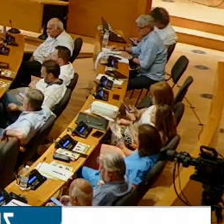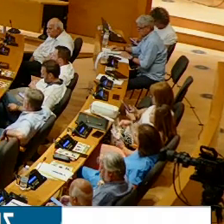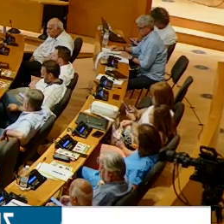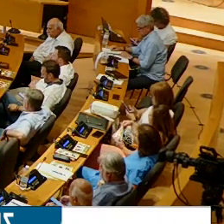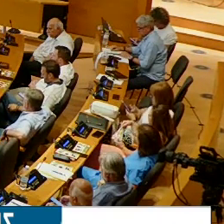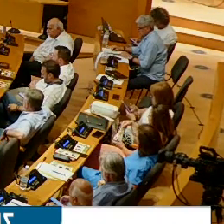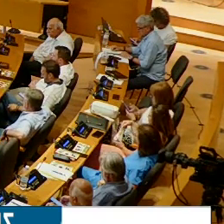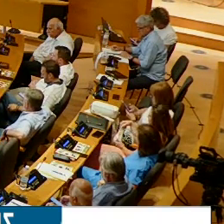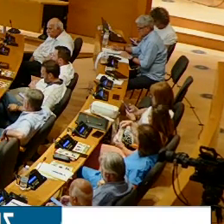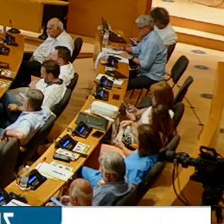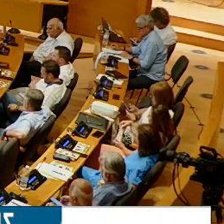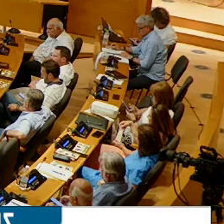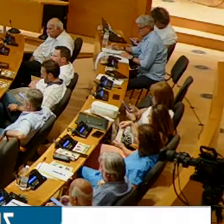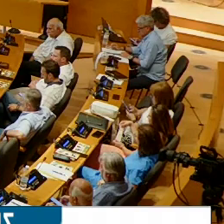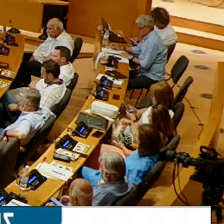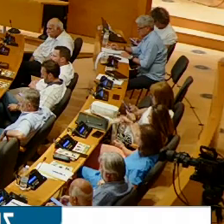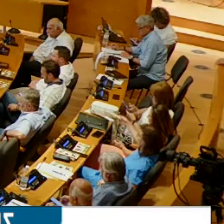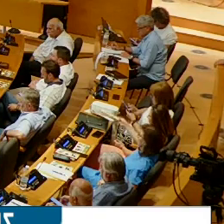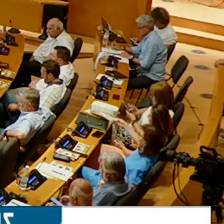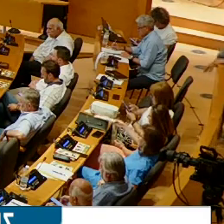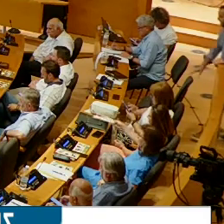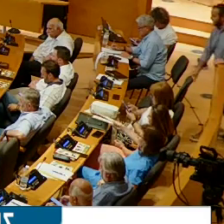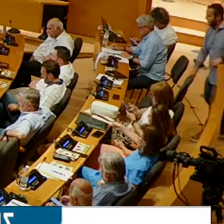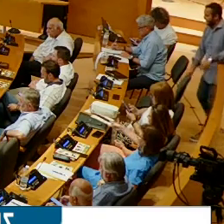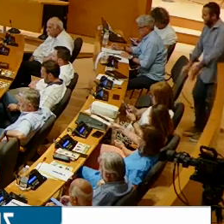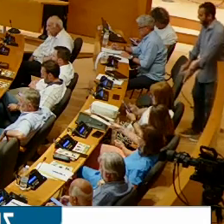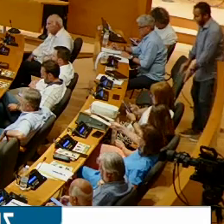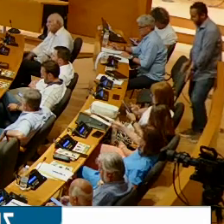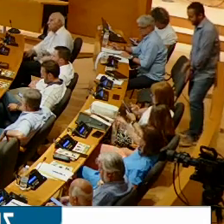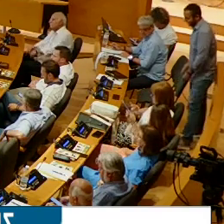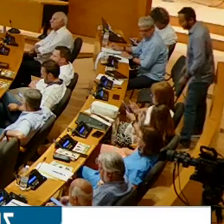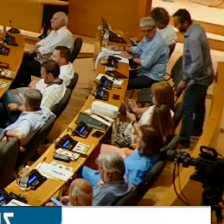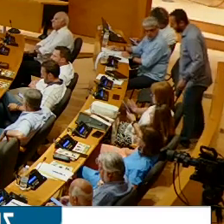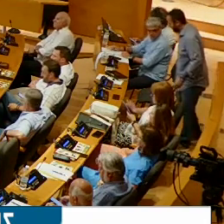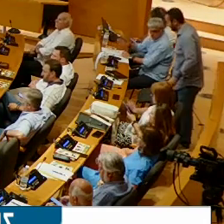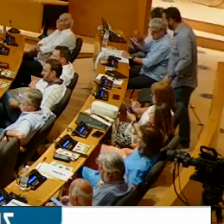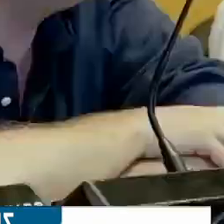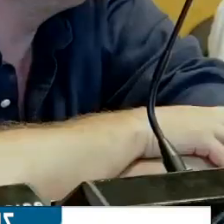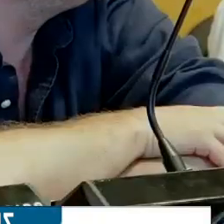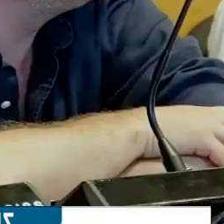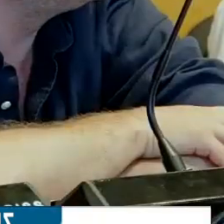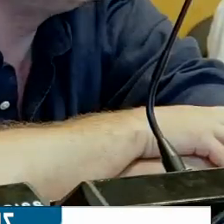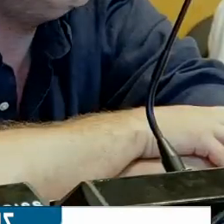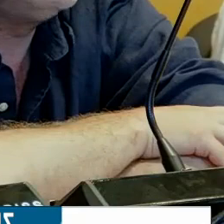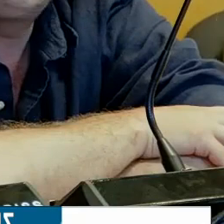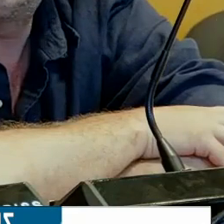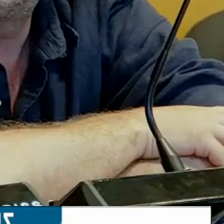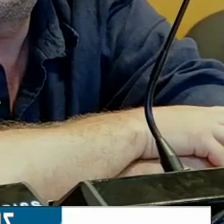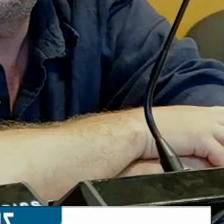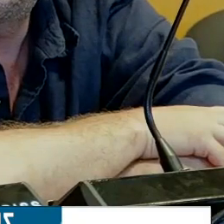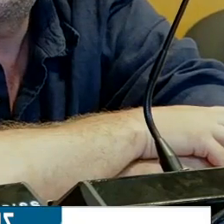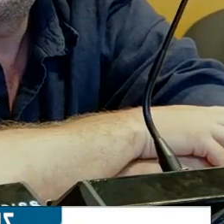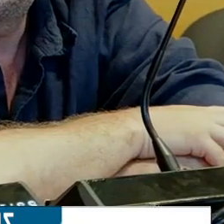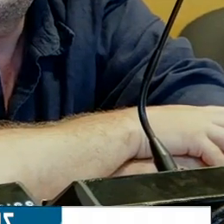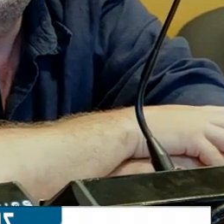Επειδή ό,τι και να συζητούμε πάλι στο τραμ με τον Μιχάλη τον Τρεμόπουλο θα φτάσουμε. Αυτό μάλλον σημείο. Έχω την αίσθηση, Πρόεδρε, ότι